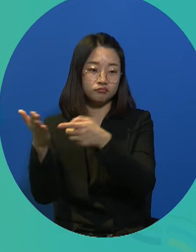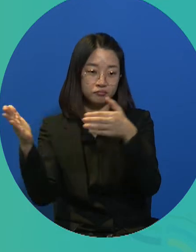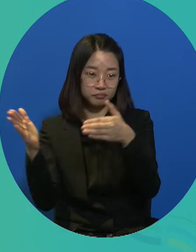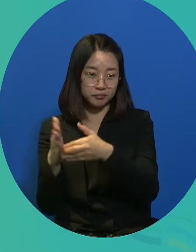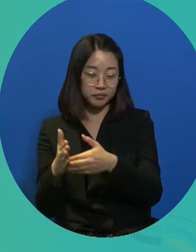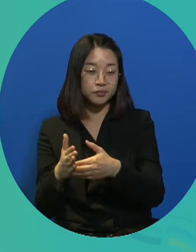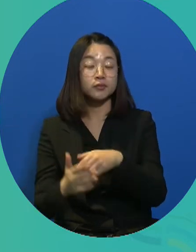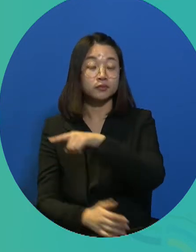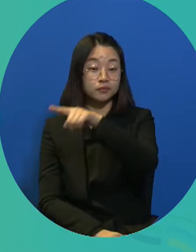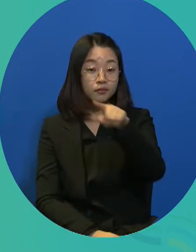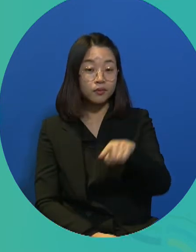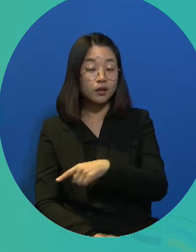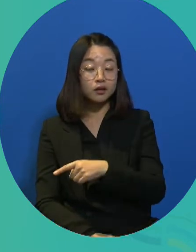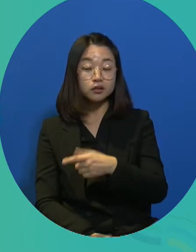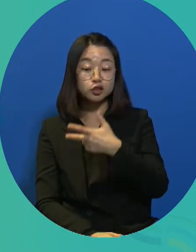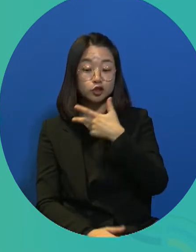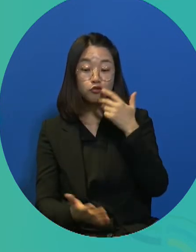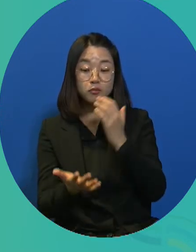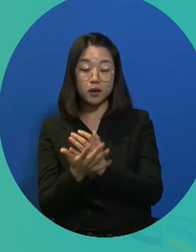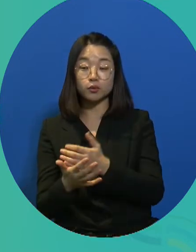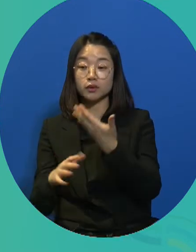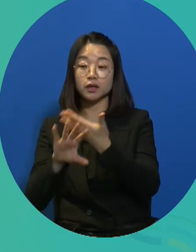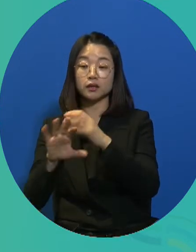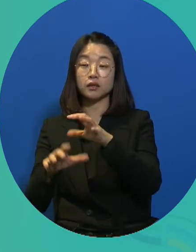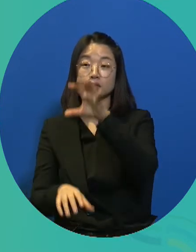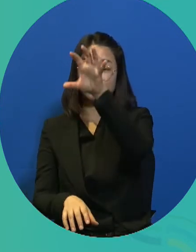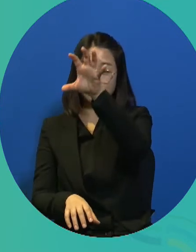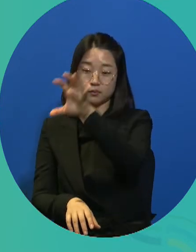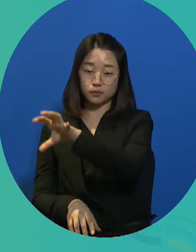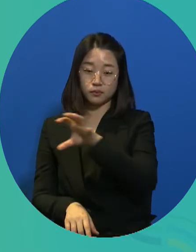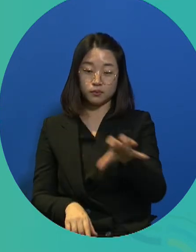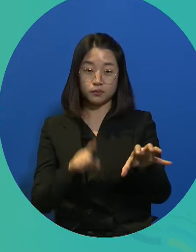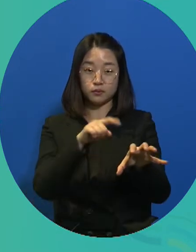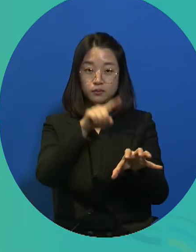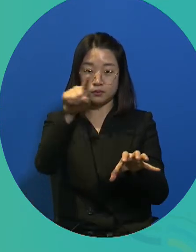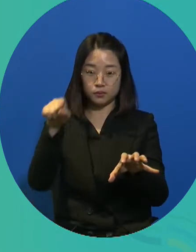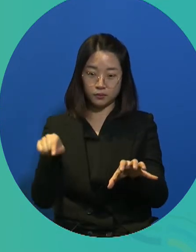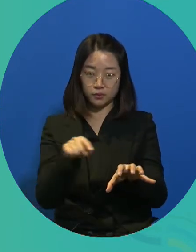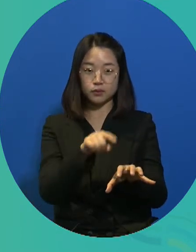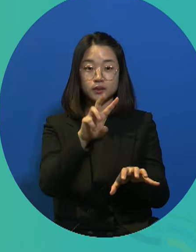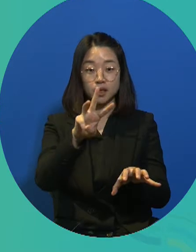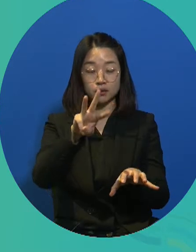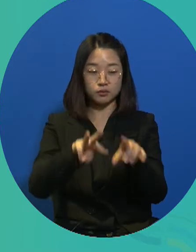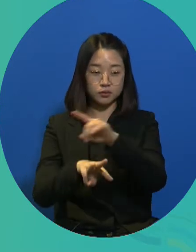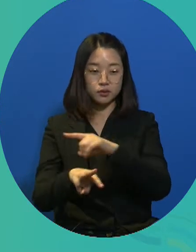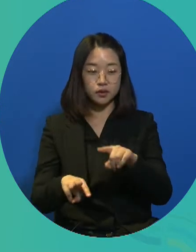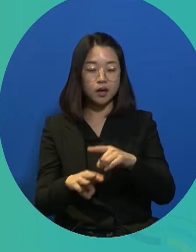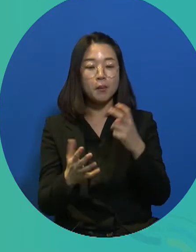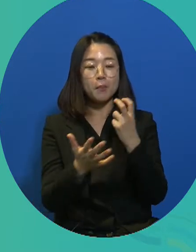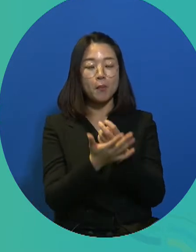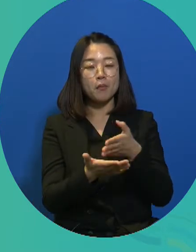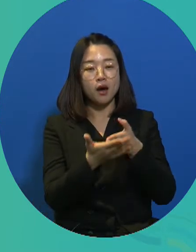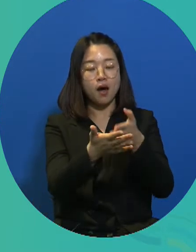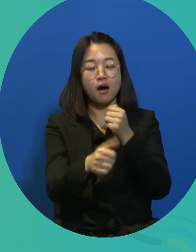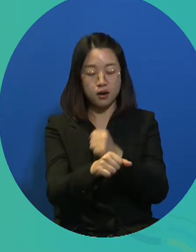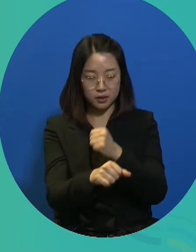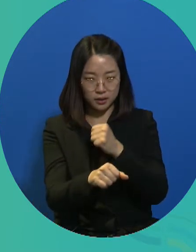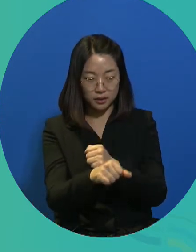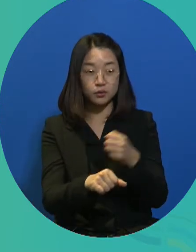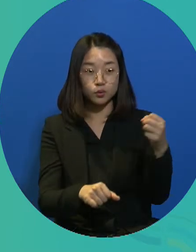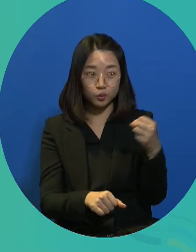그리고 웨일즈 정부는 자체 국내법에 이행을 하겠다라고 했었으며 영국의 맨체스터